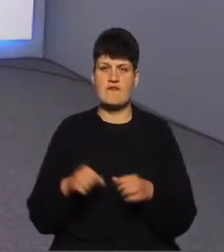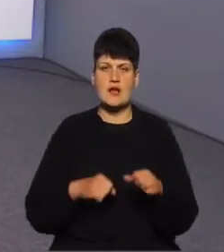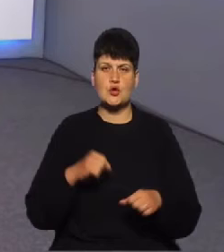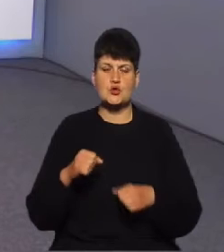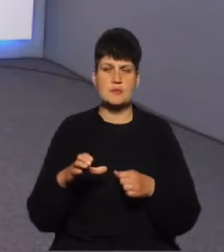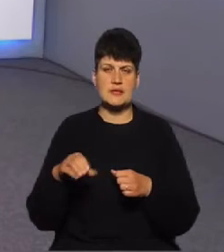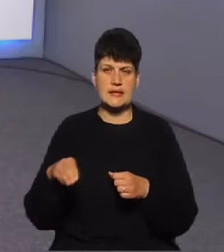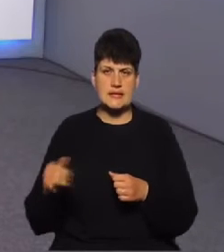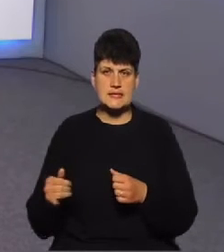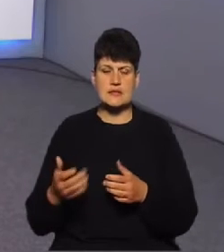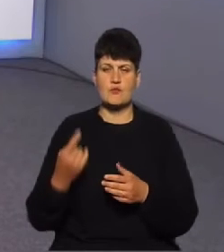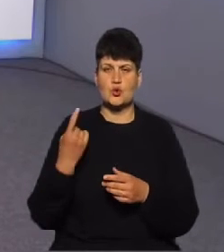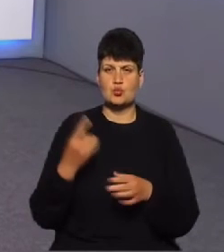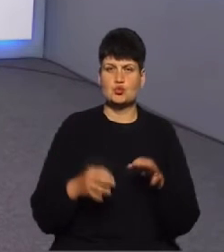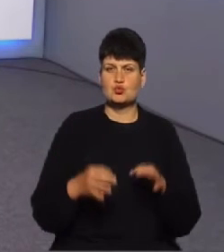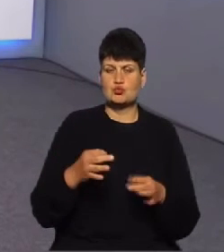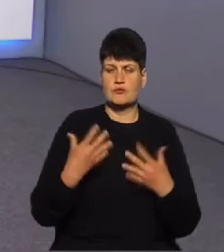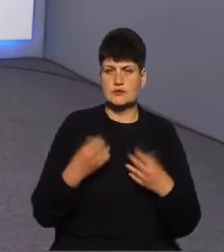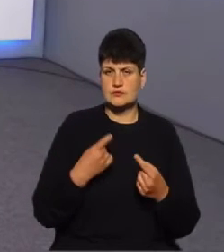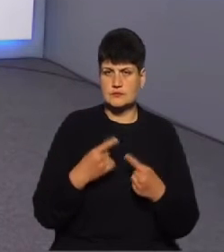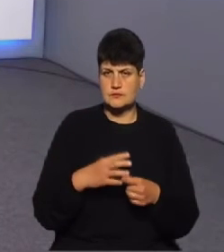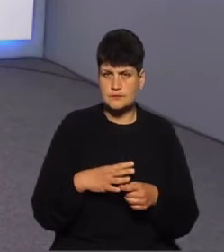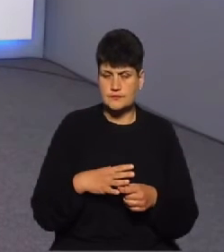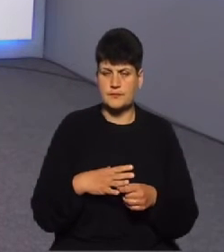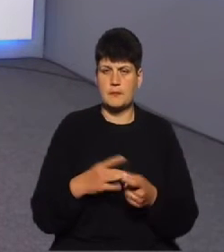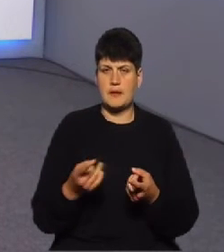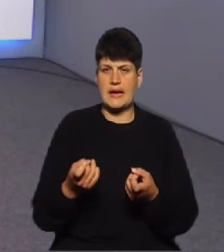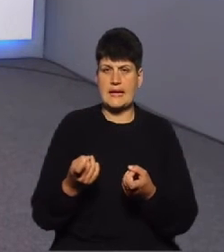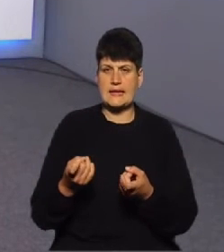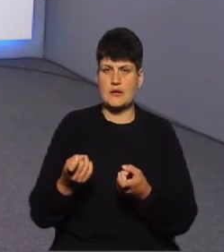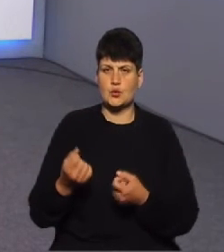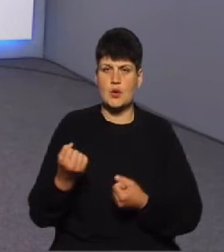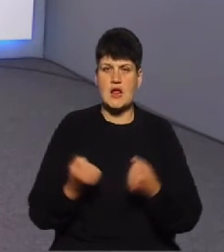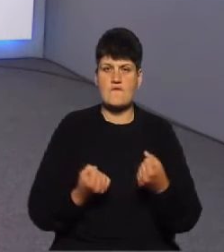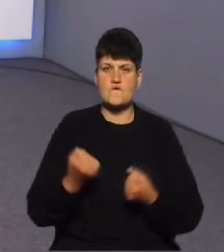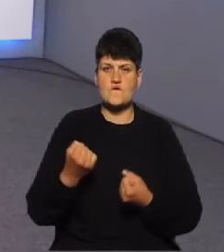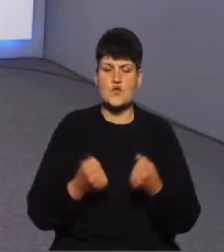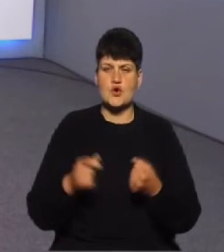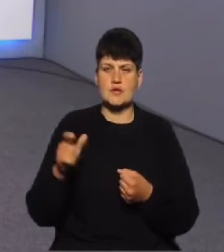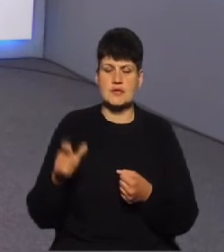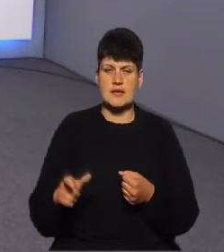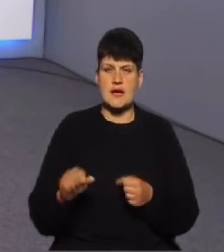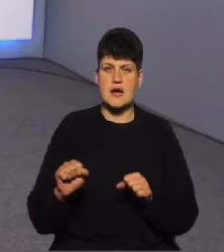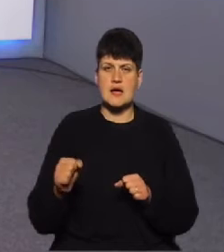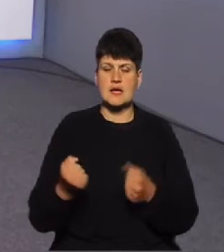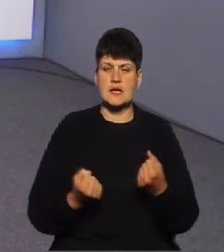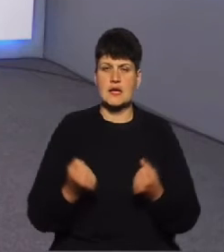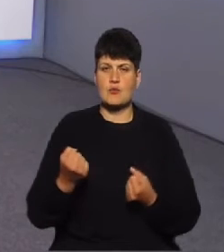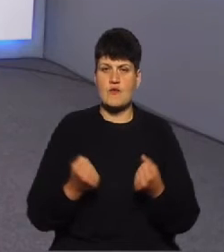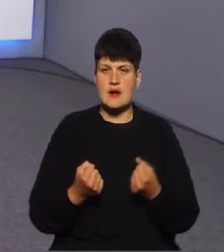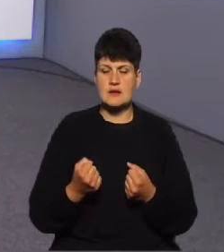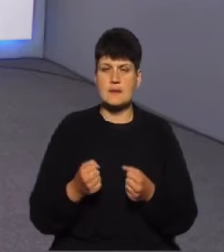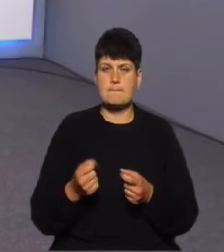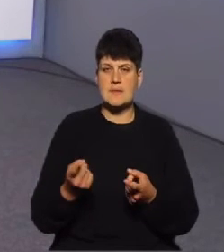який я читав, притягнули якраз водія, кермувальника електросамоката, притягнули